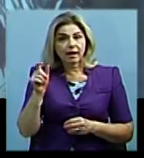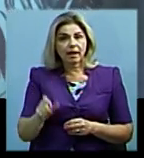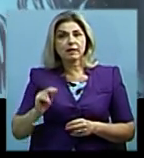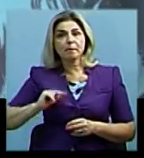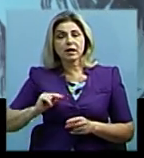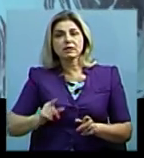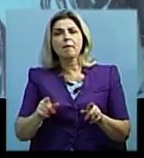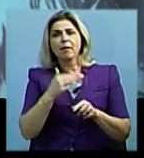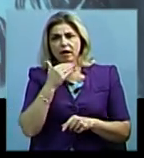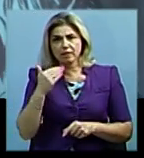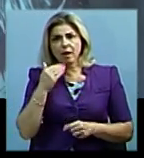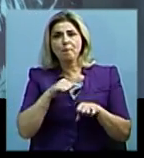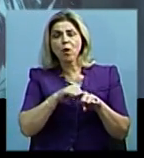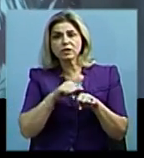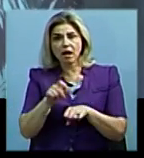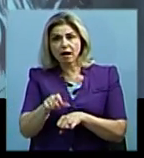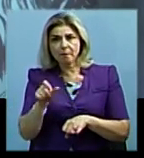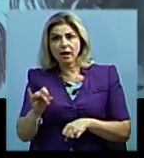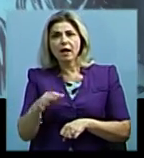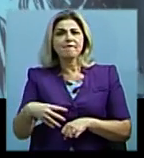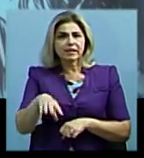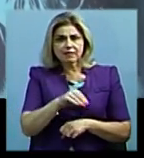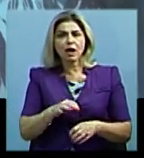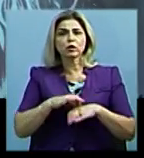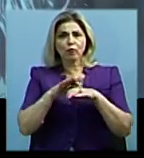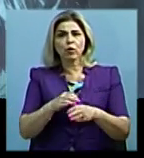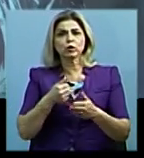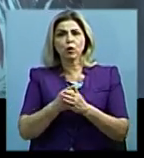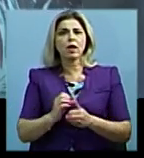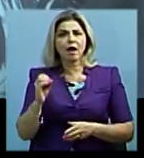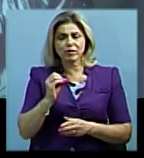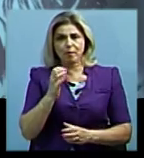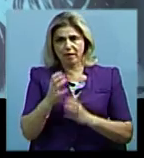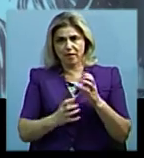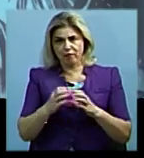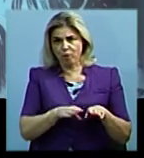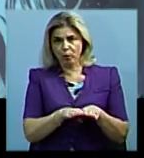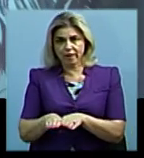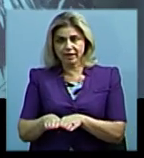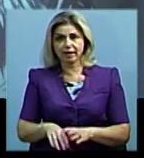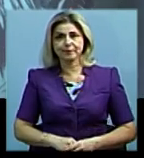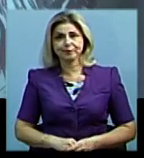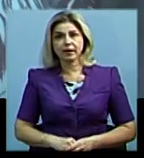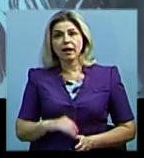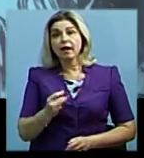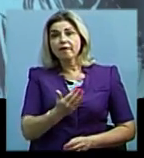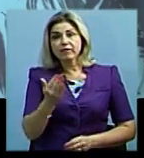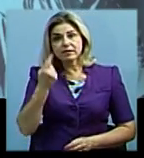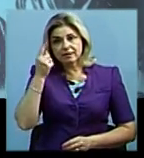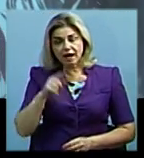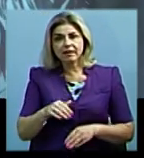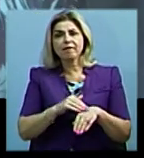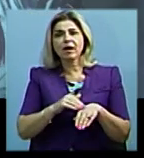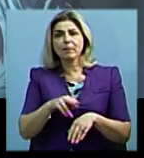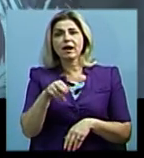багатьма боксерами і майже всіх боксерів він доводив до європейського світового рівню. І ви знаєте, і Дерев'янченка